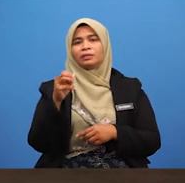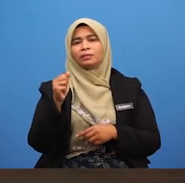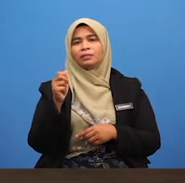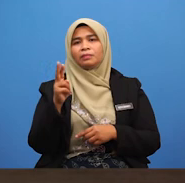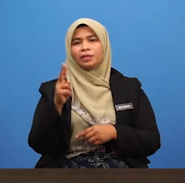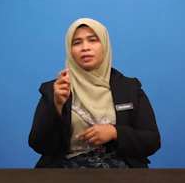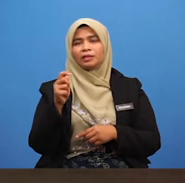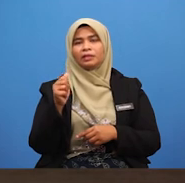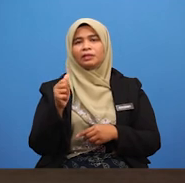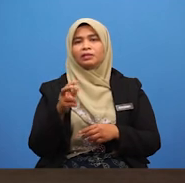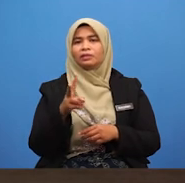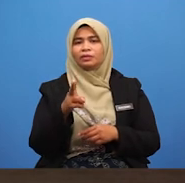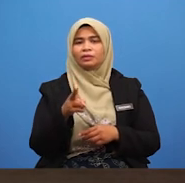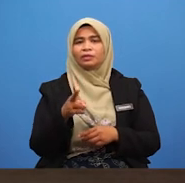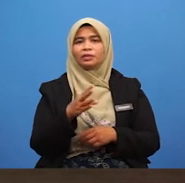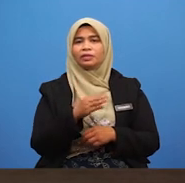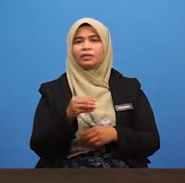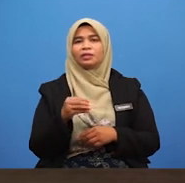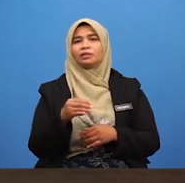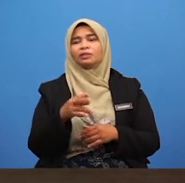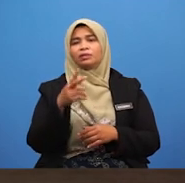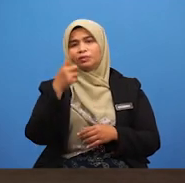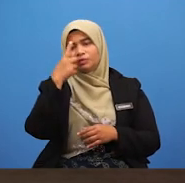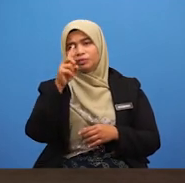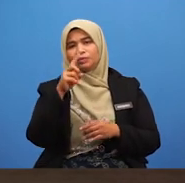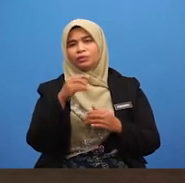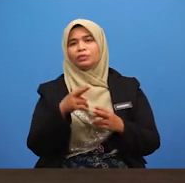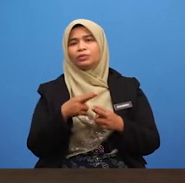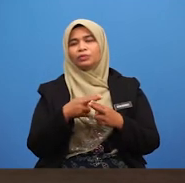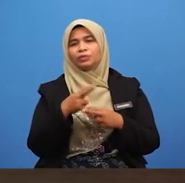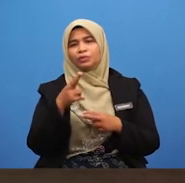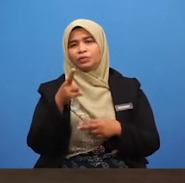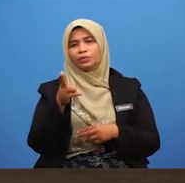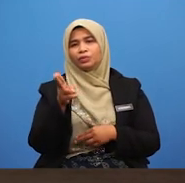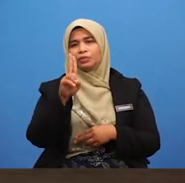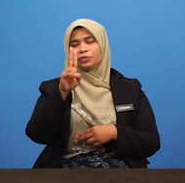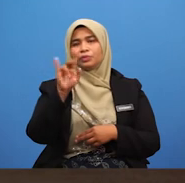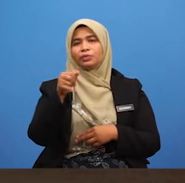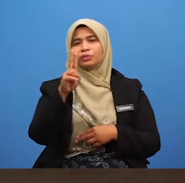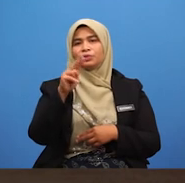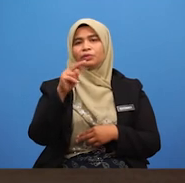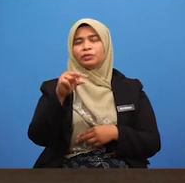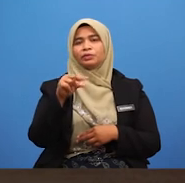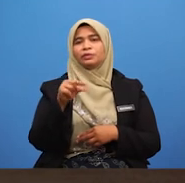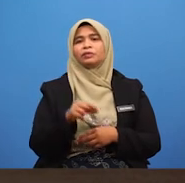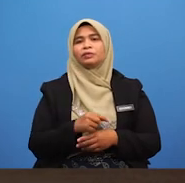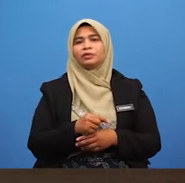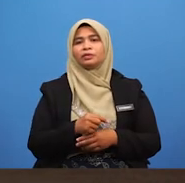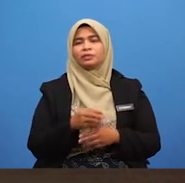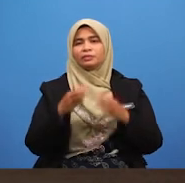melengkung, pelajar perlu menggunakan hujung mata gunting. Okey. Pelajar boleh tengok macam mana cikgu